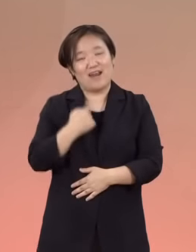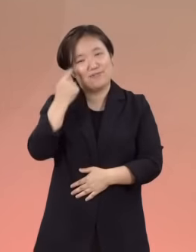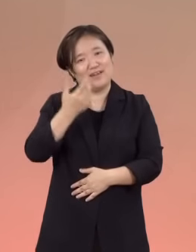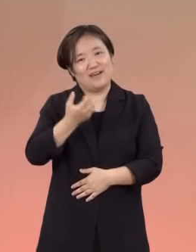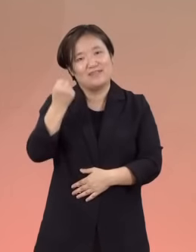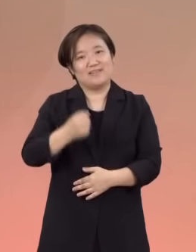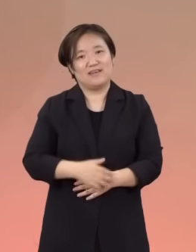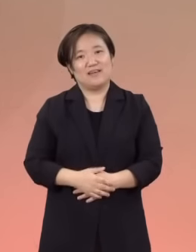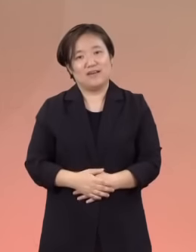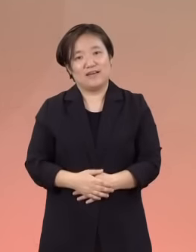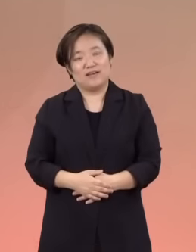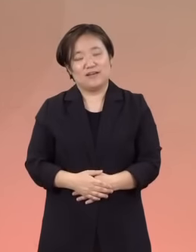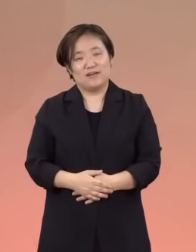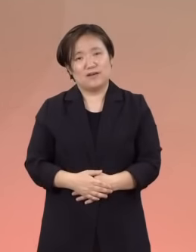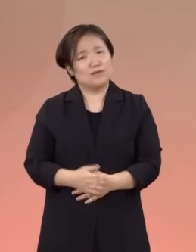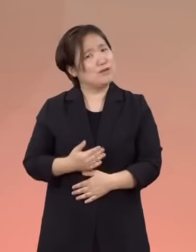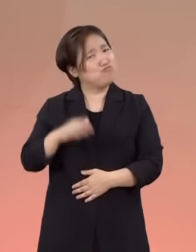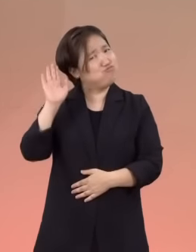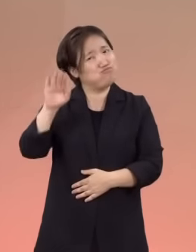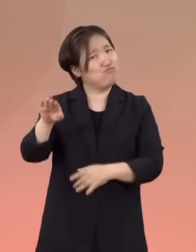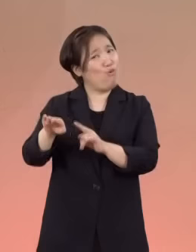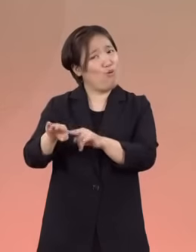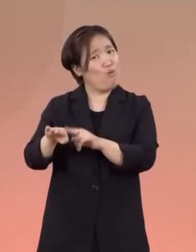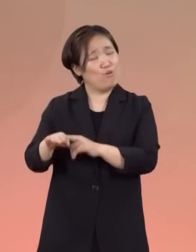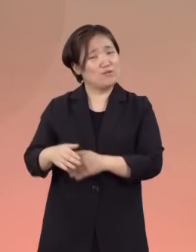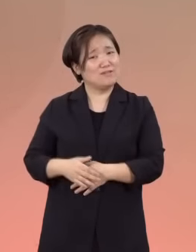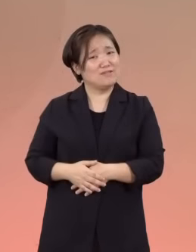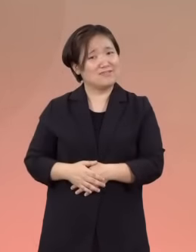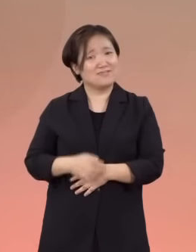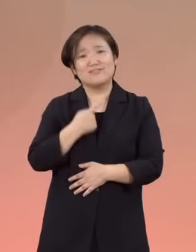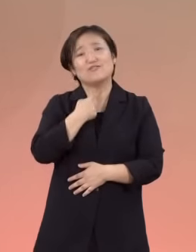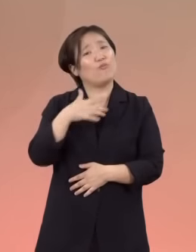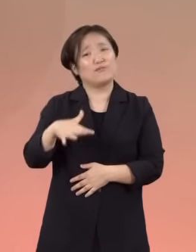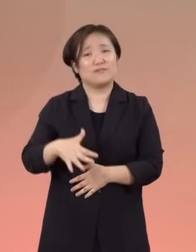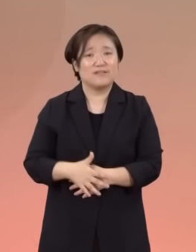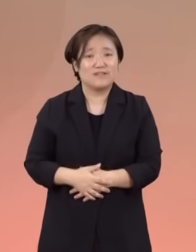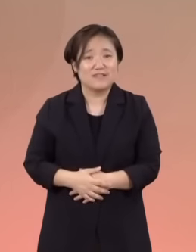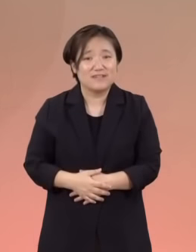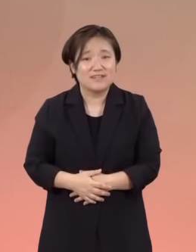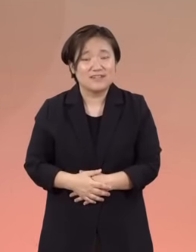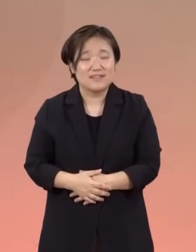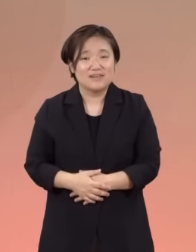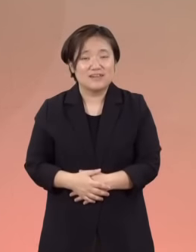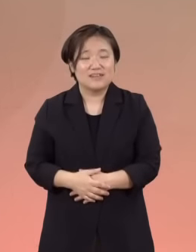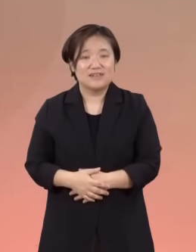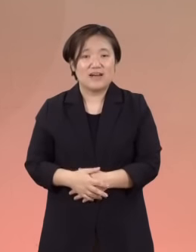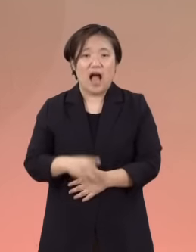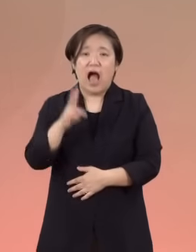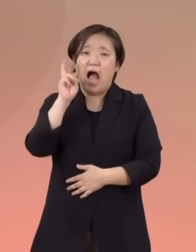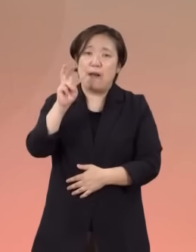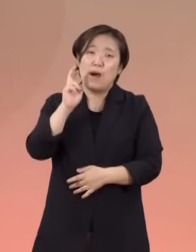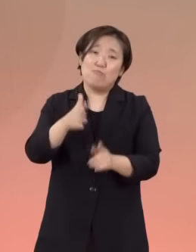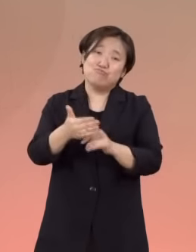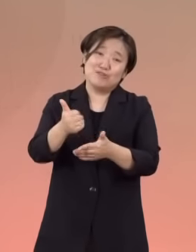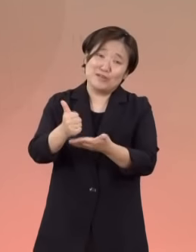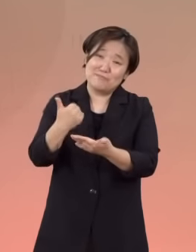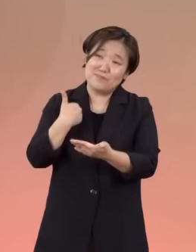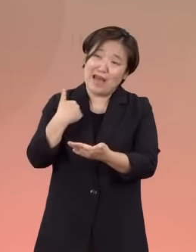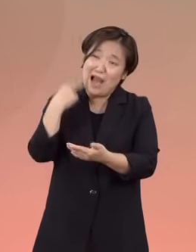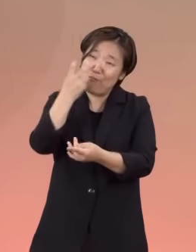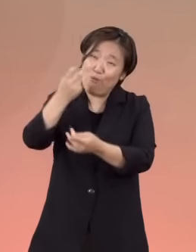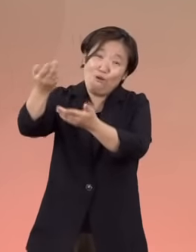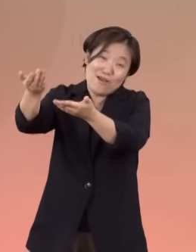그뒤로는 가위를 한 번도 눌린 적이 없었습니다 아마도 불보살님이 보호해주셔서